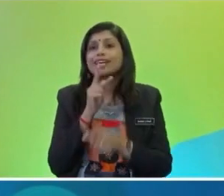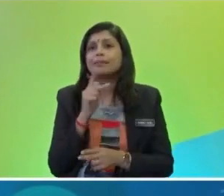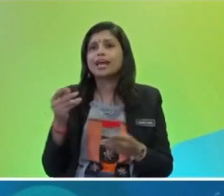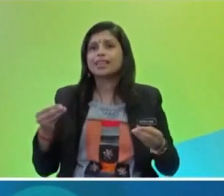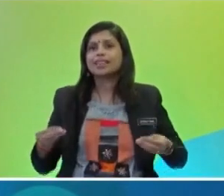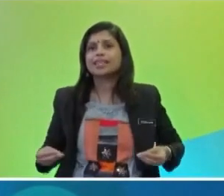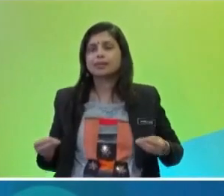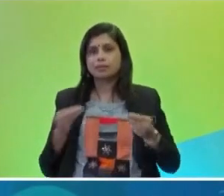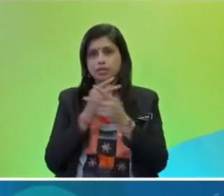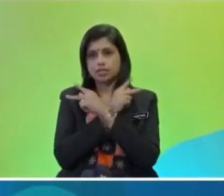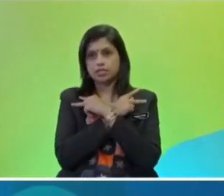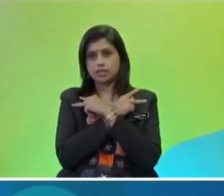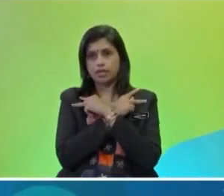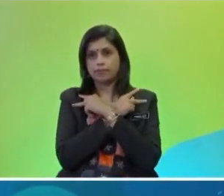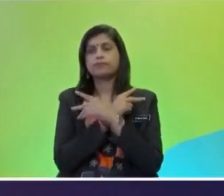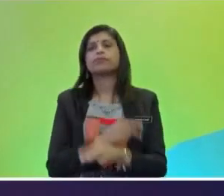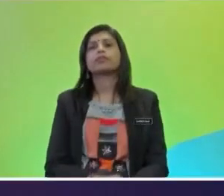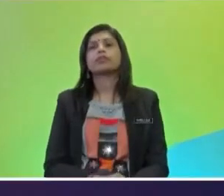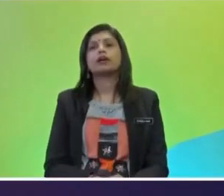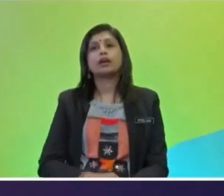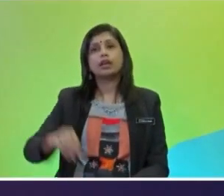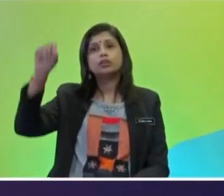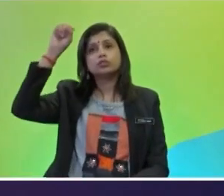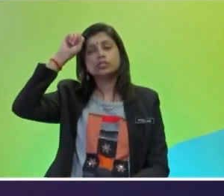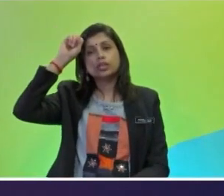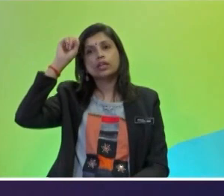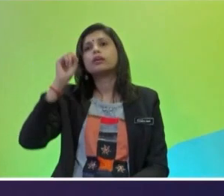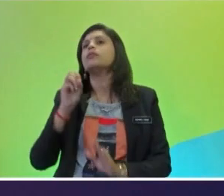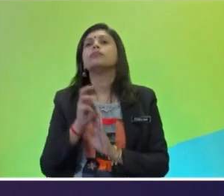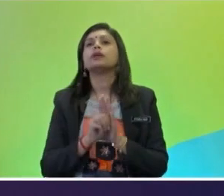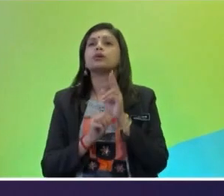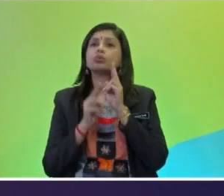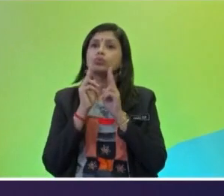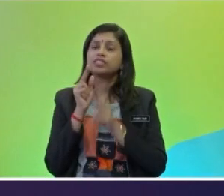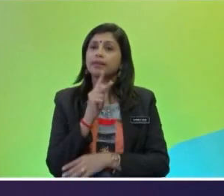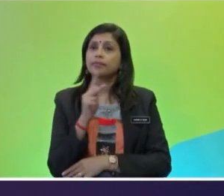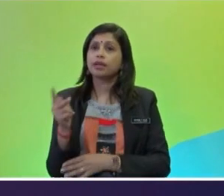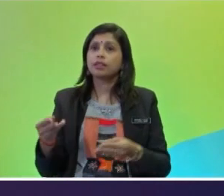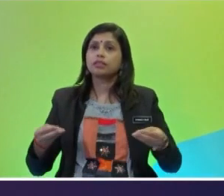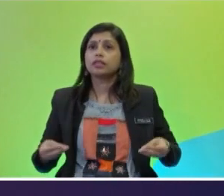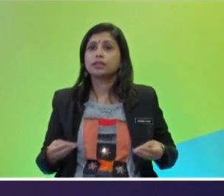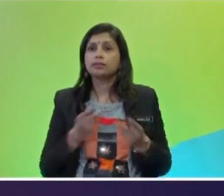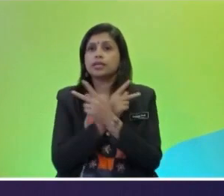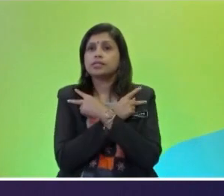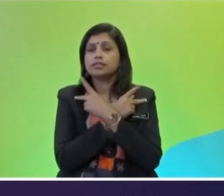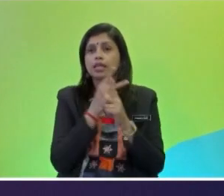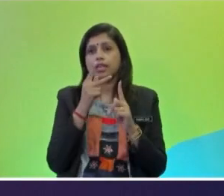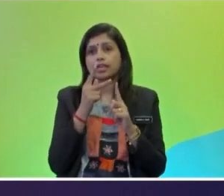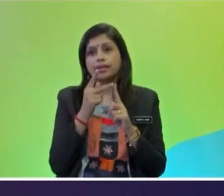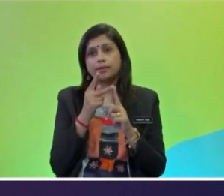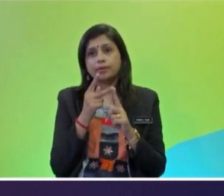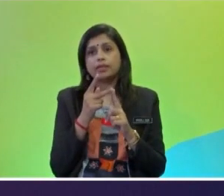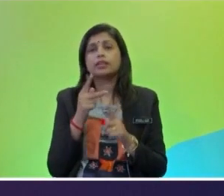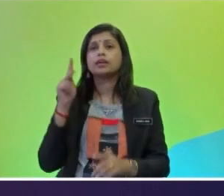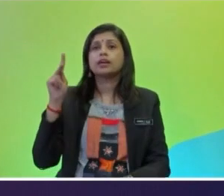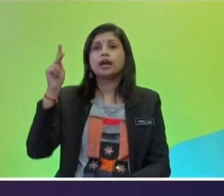mengucapkan terima kasih. Okey, baik, kita lihat jawapan dia. Ya, tepat sekali Sukhwinder Singh mengucapkan terima kasih kepada Kamarul. Okey, mereka bersalaman.